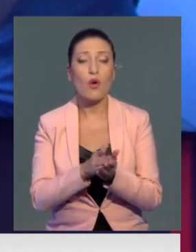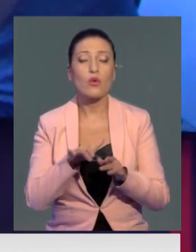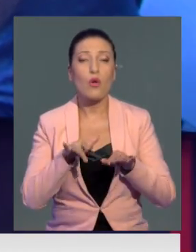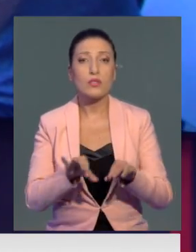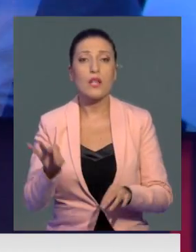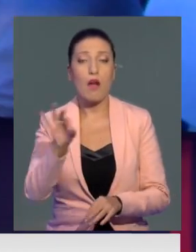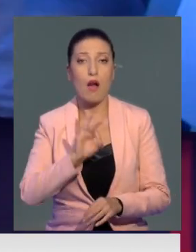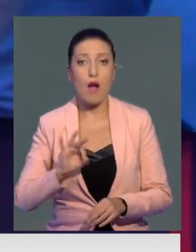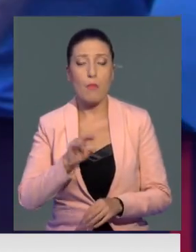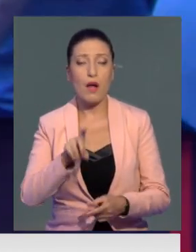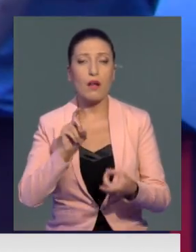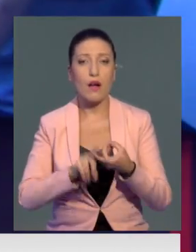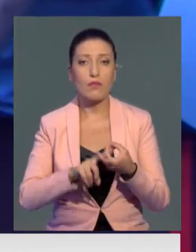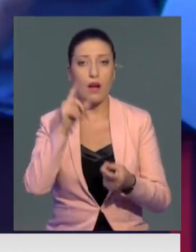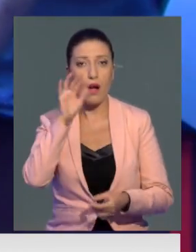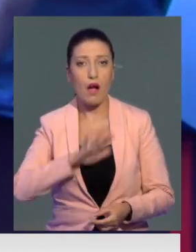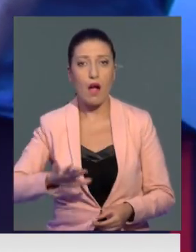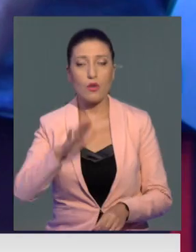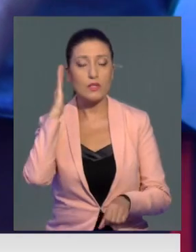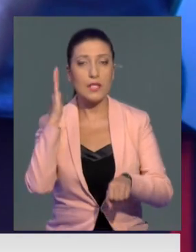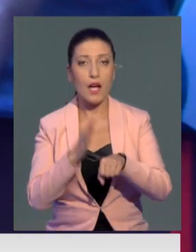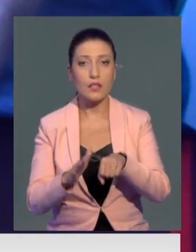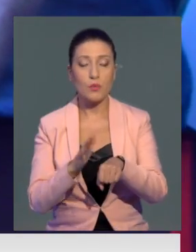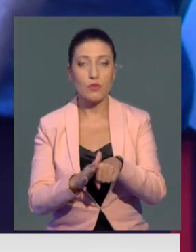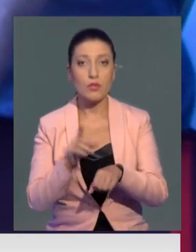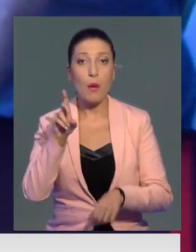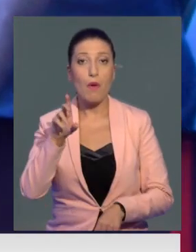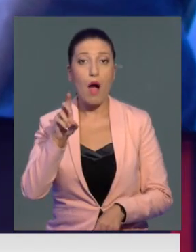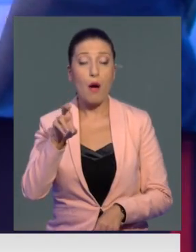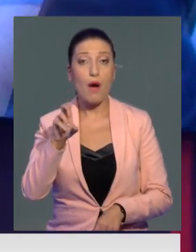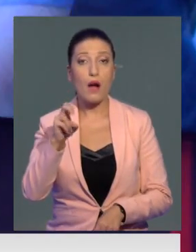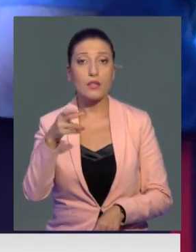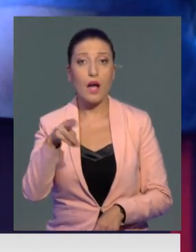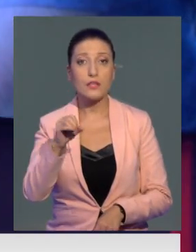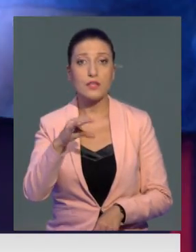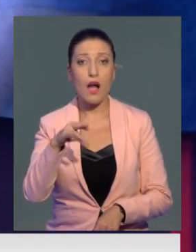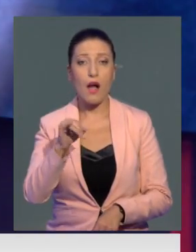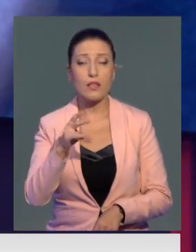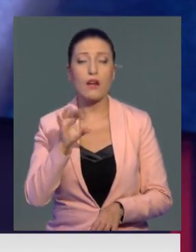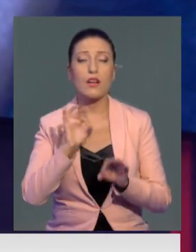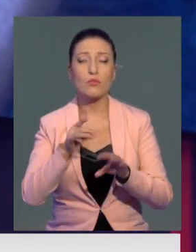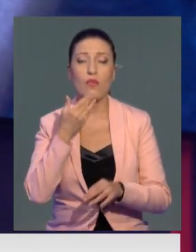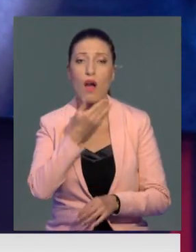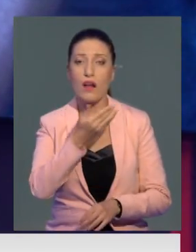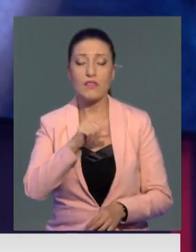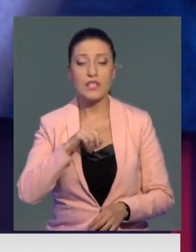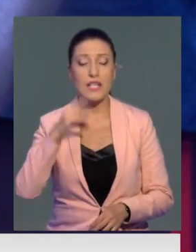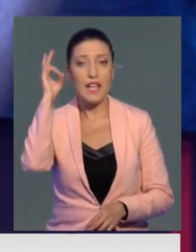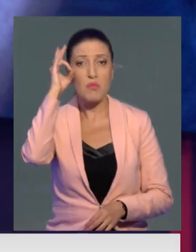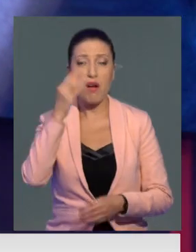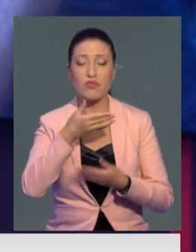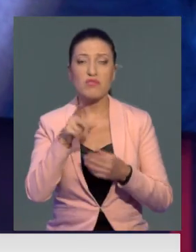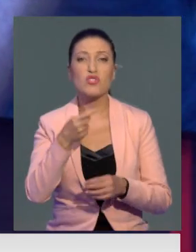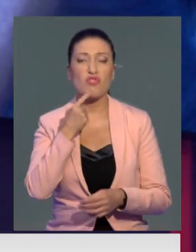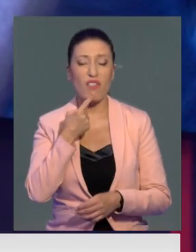իրականացնելու համար, որը վերաբերում է հայոց ցեղասպանությանը։ Բաղդասարյանը ասում է, որ այլևս պատվո հյուպատոս չլինելը կդժվարեցնի իր գործը